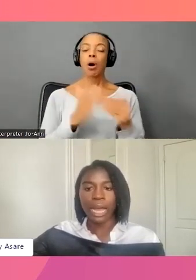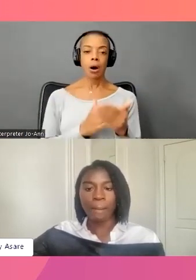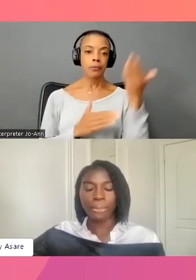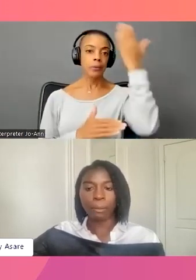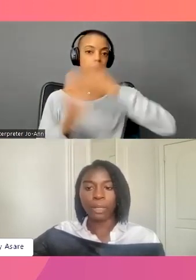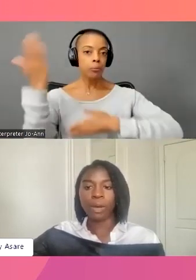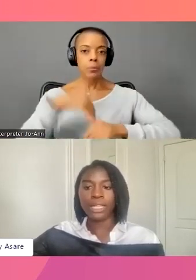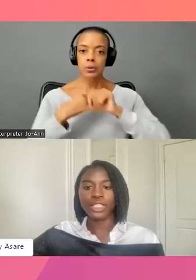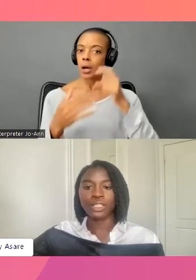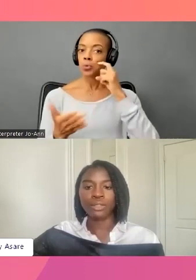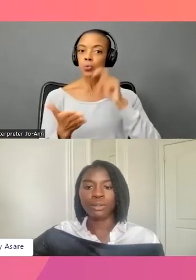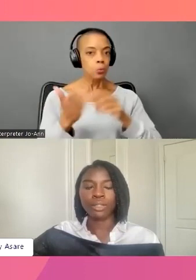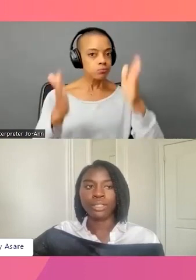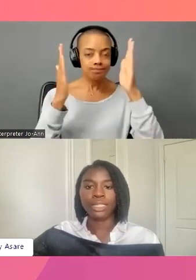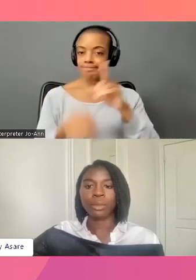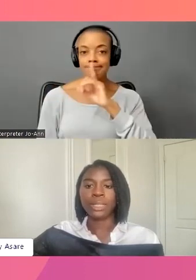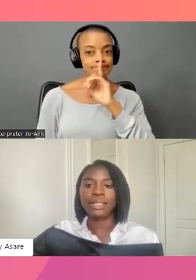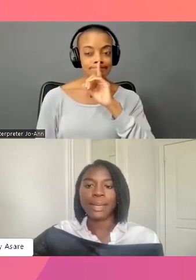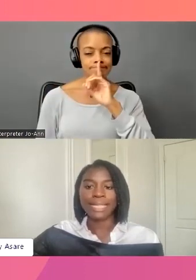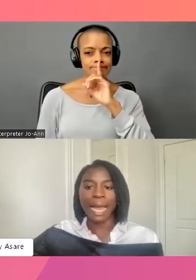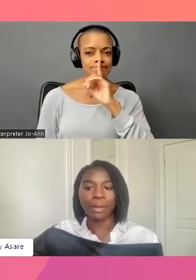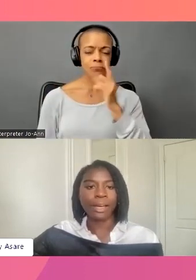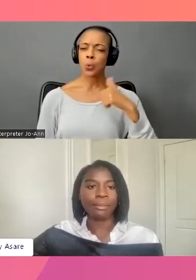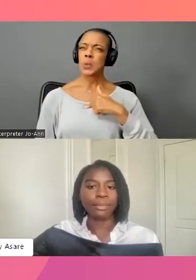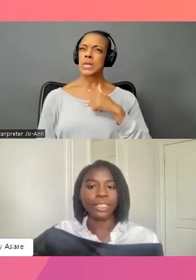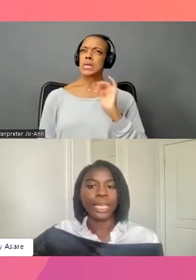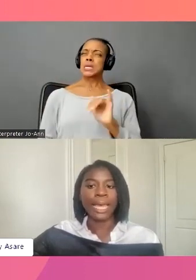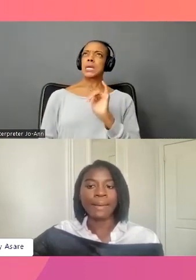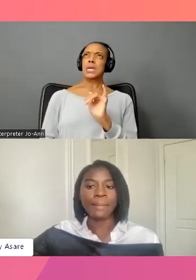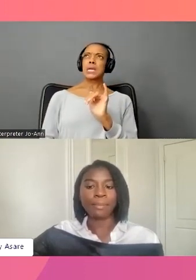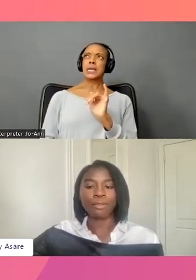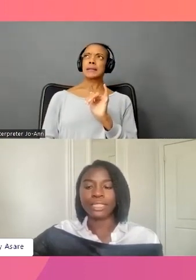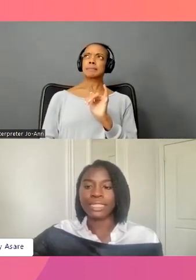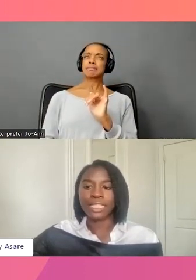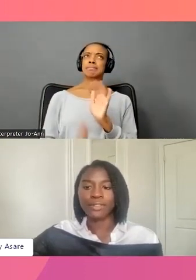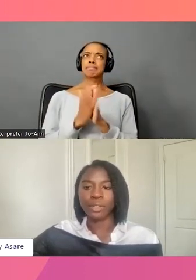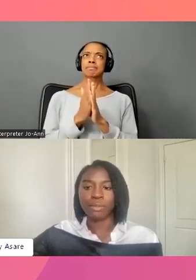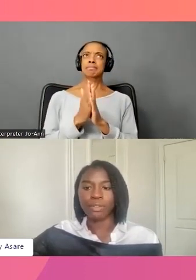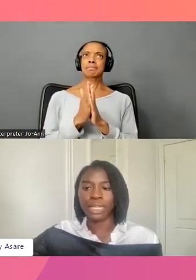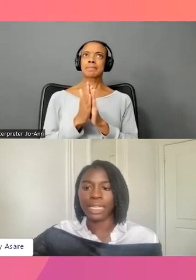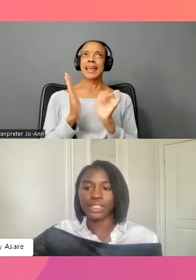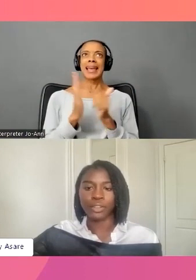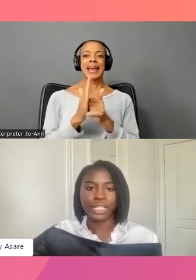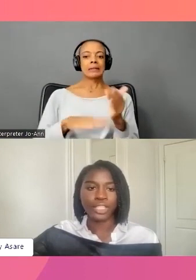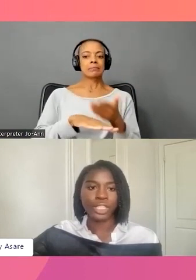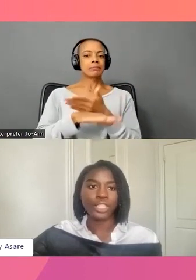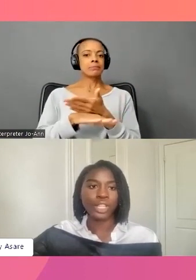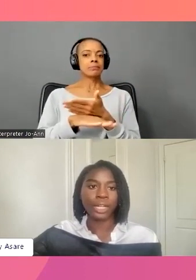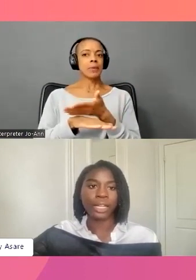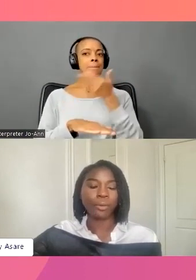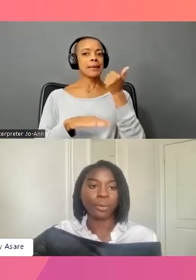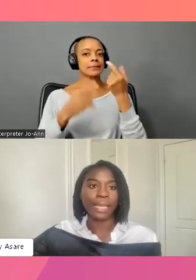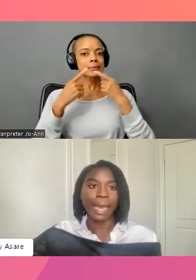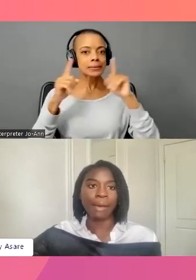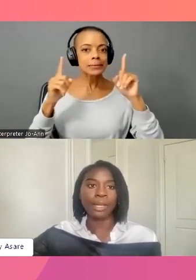le TC souvent est ignoré et donc peut être complètement occulté. Et quel est